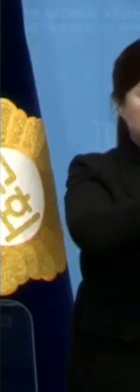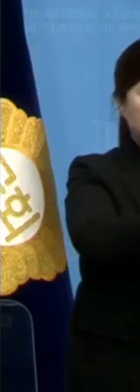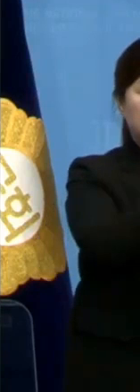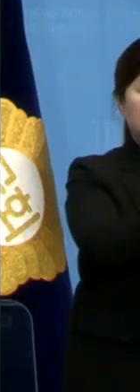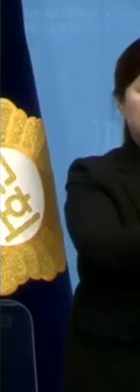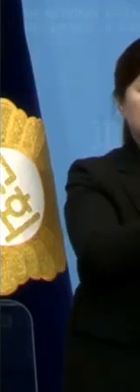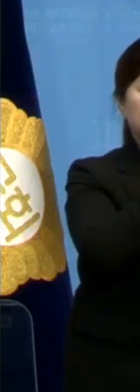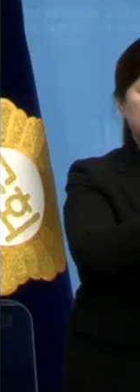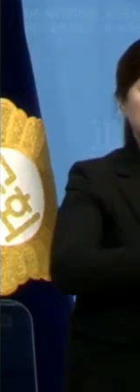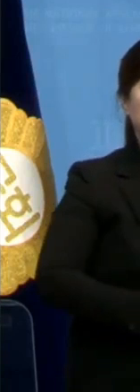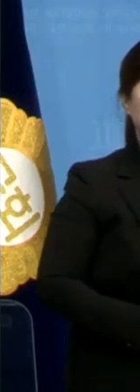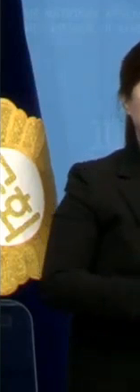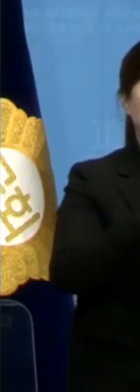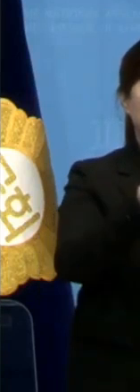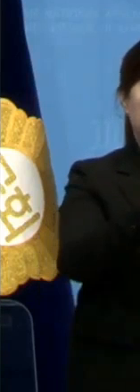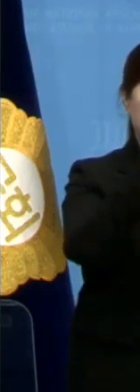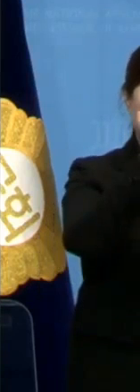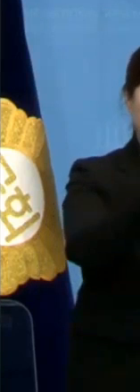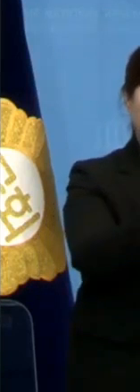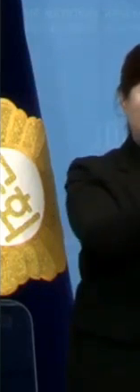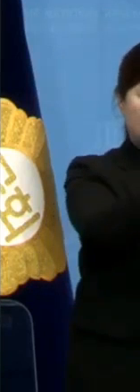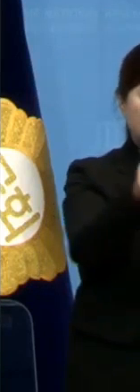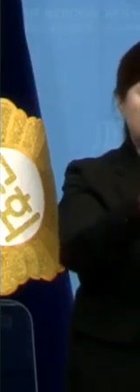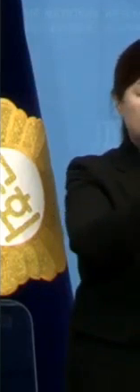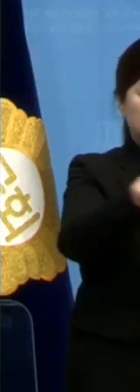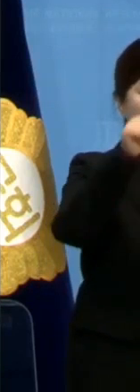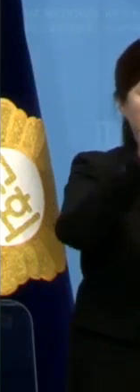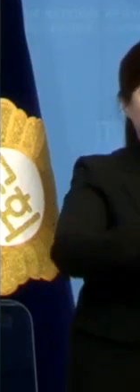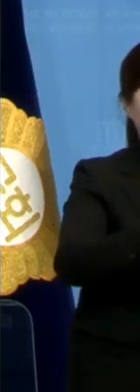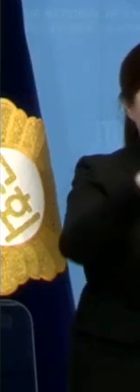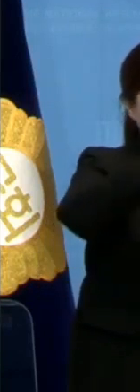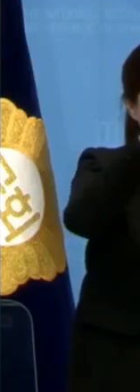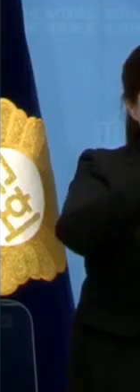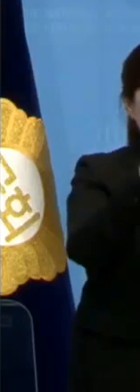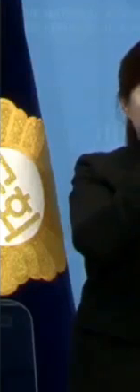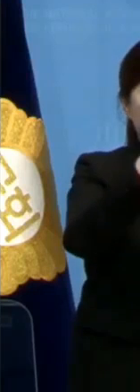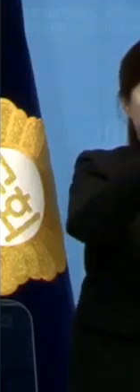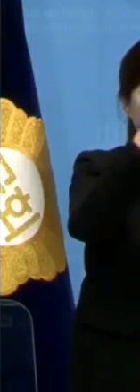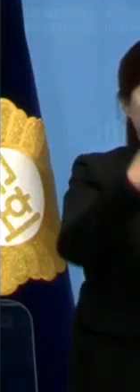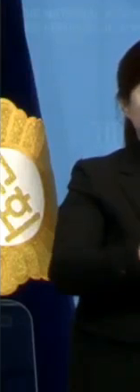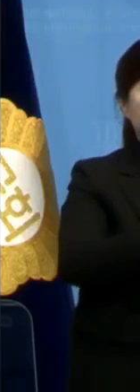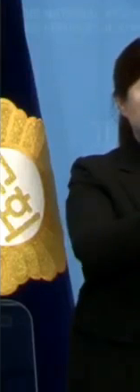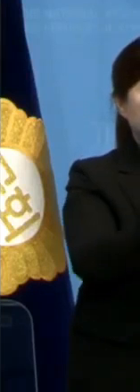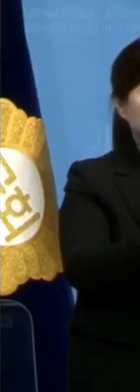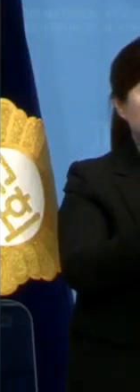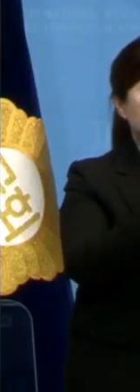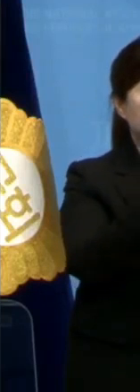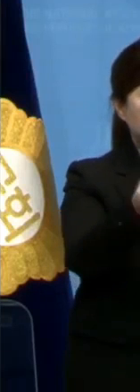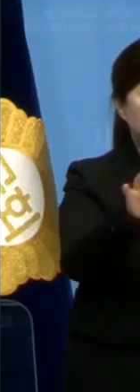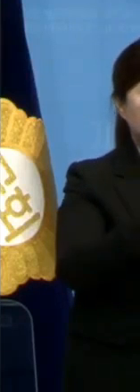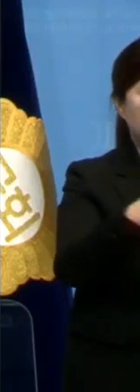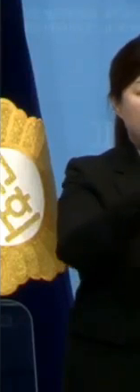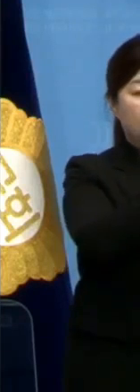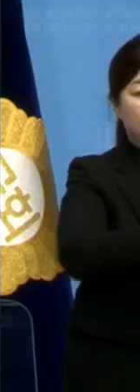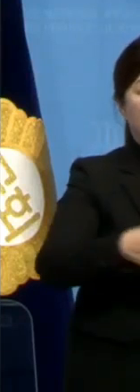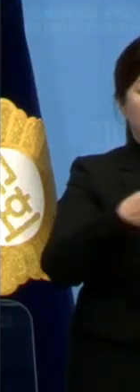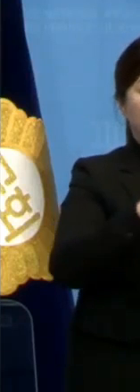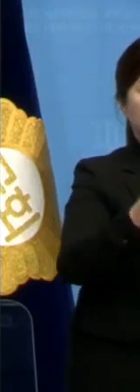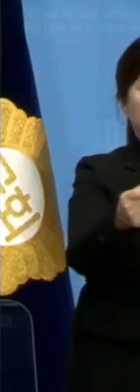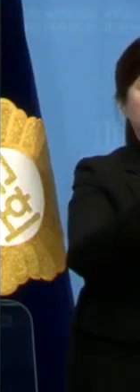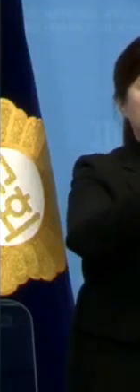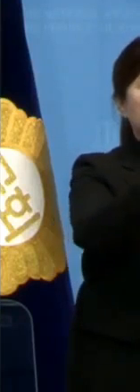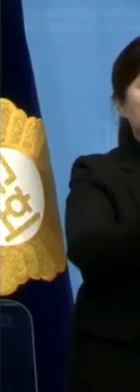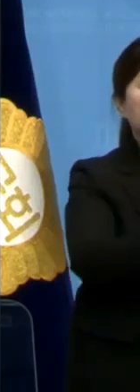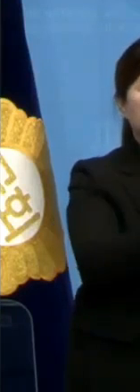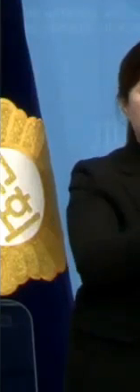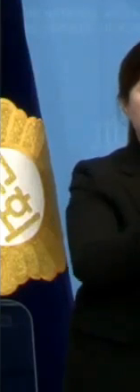강화하겠습니다. 현재도 보면 각 구별로 선별진료소가 대부분 보건지소 앞에 혹은 그 근처에 설치되어 있다는